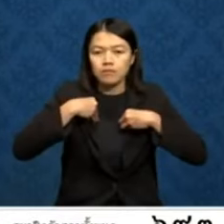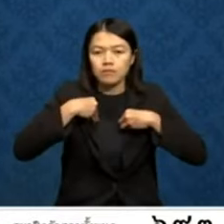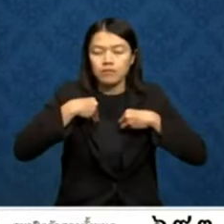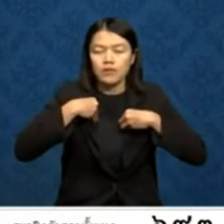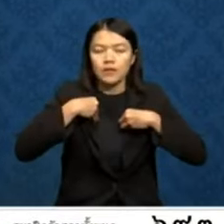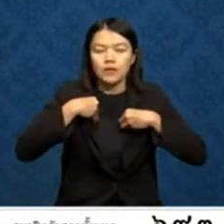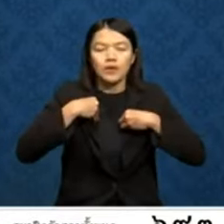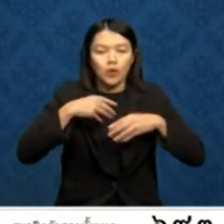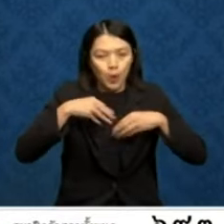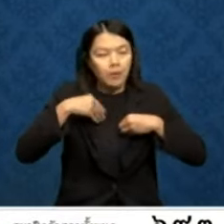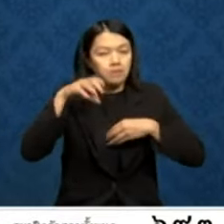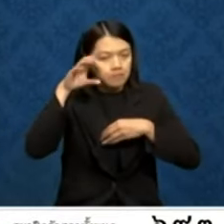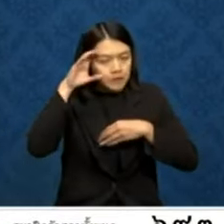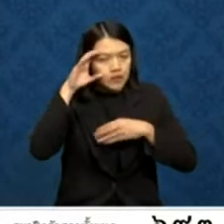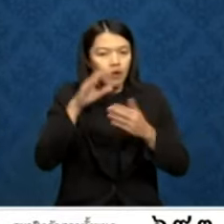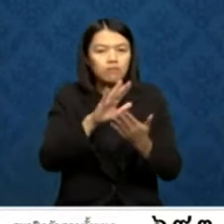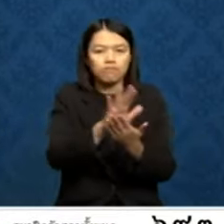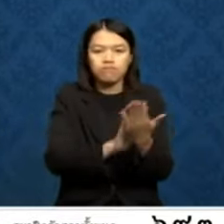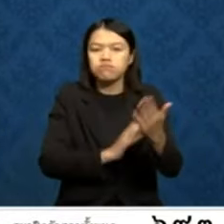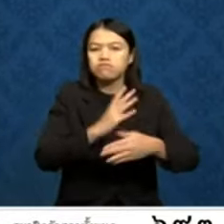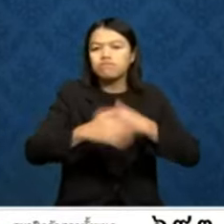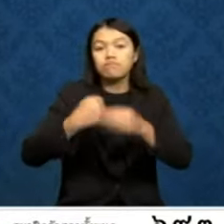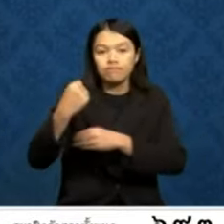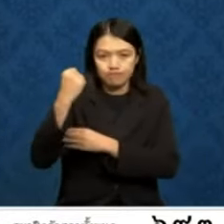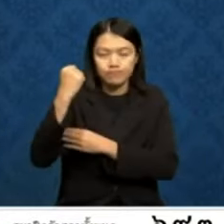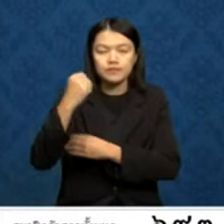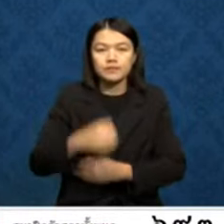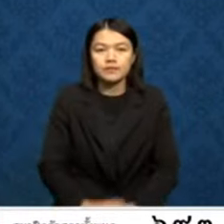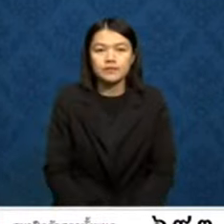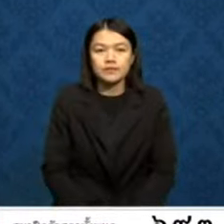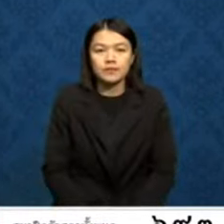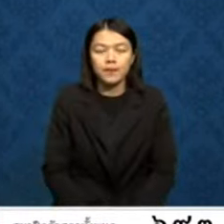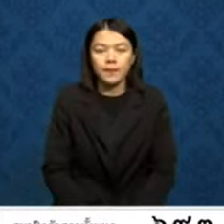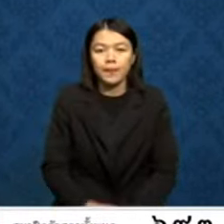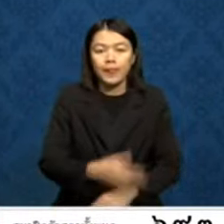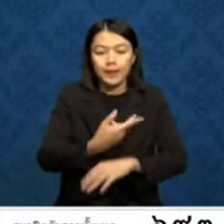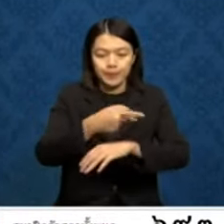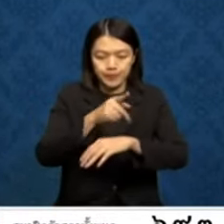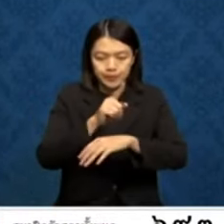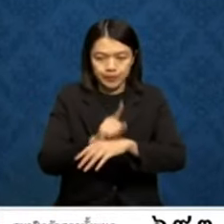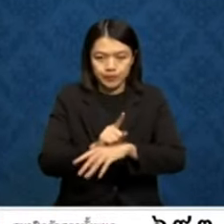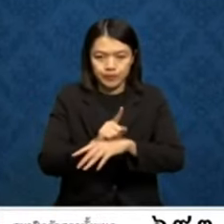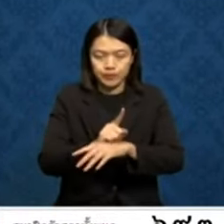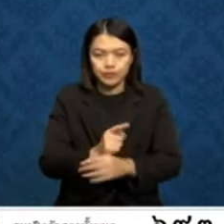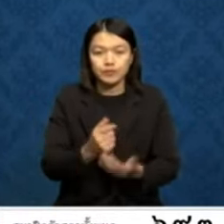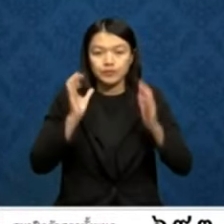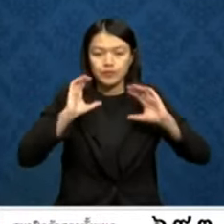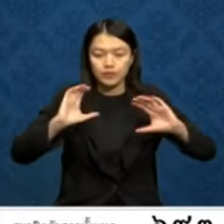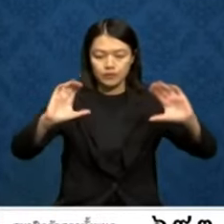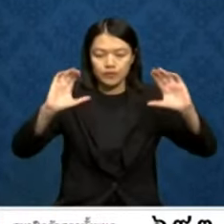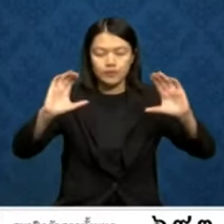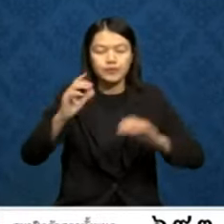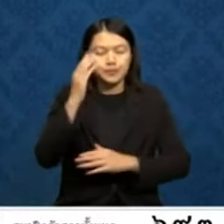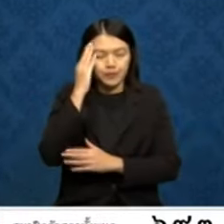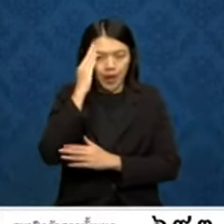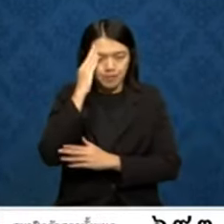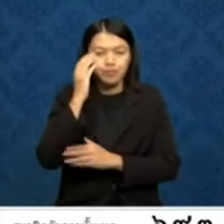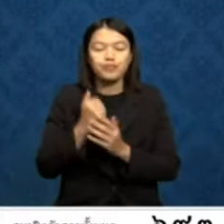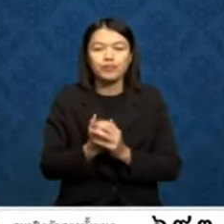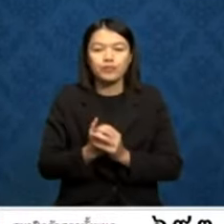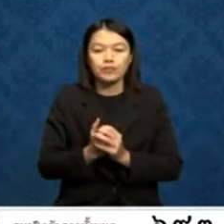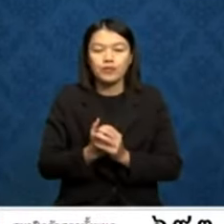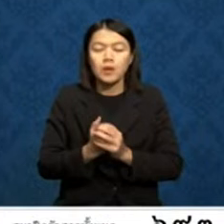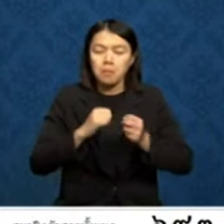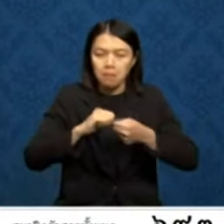ชื่อถือ ท่านประธานรัฐสภาที่เคารพรัฐบาลตระหนักดีว่า